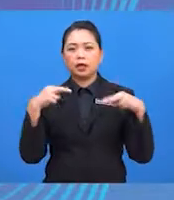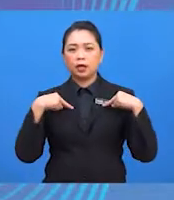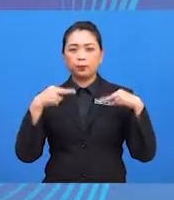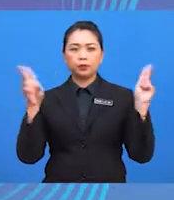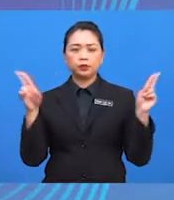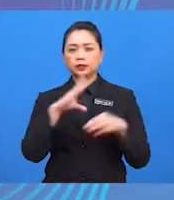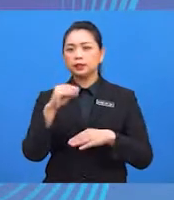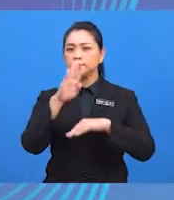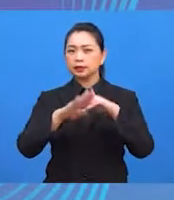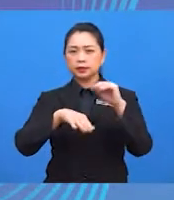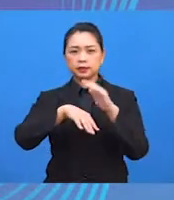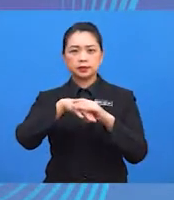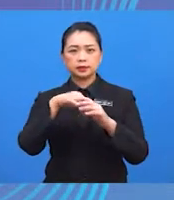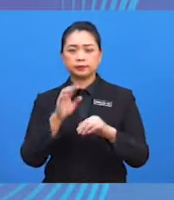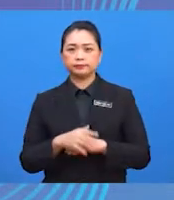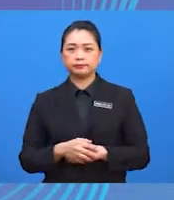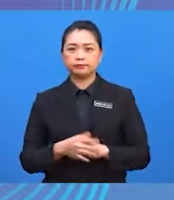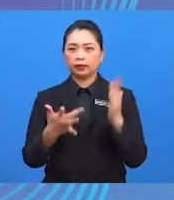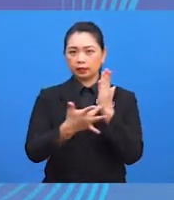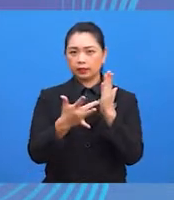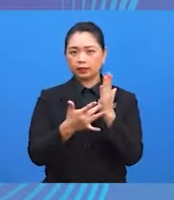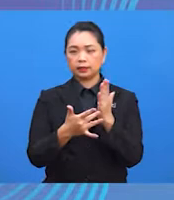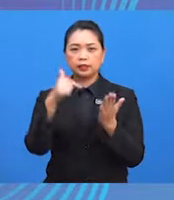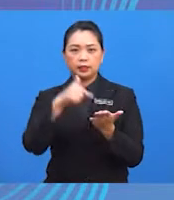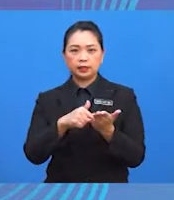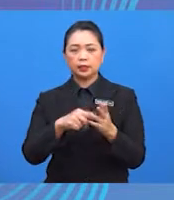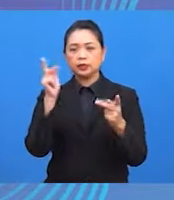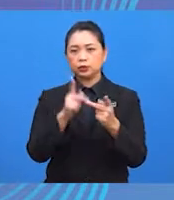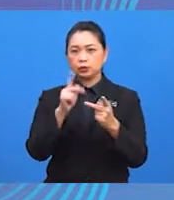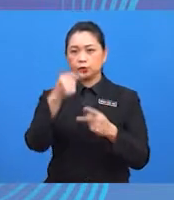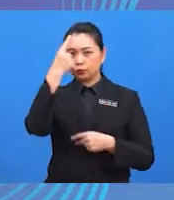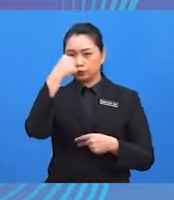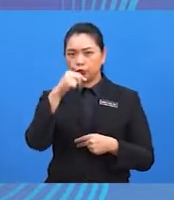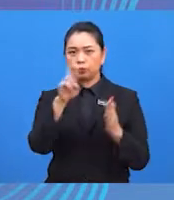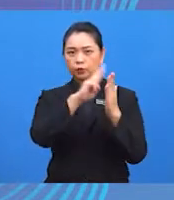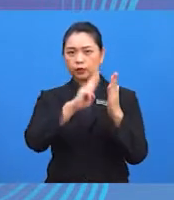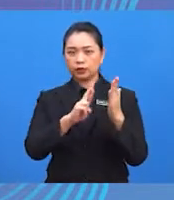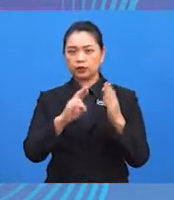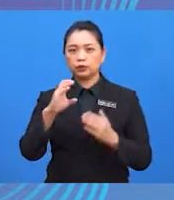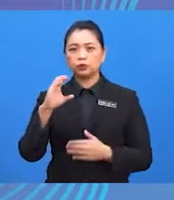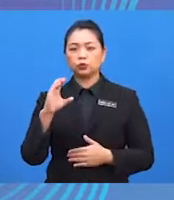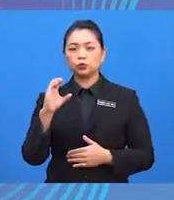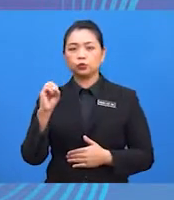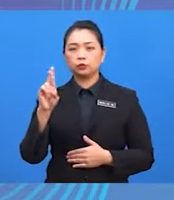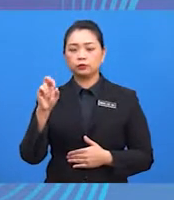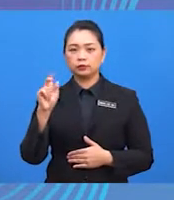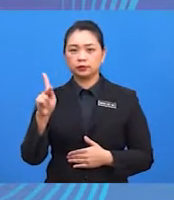Teknik ini sesuai untuk reka corak tekstil, hiasan dalaman,